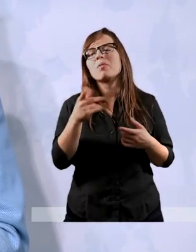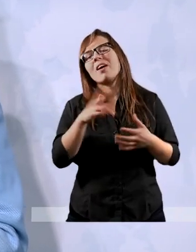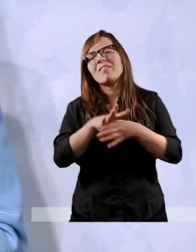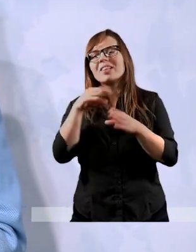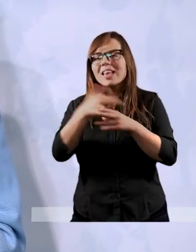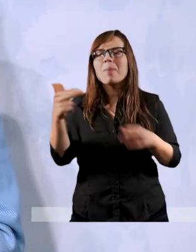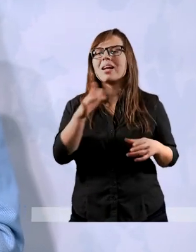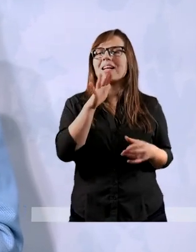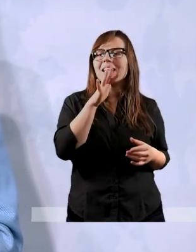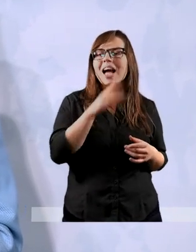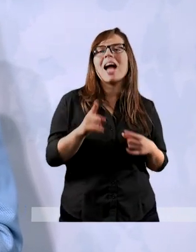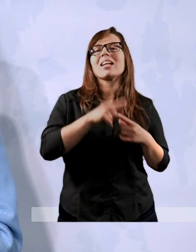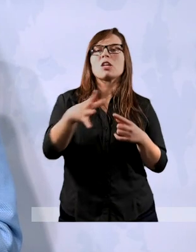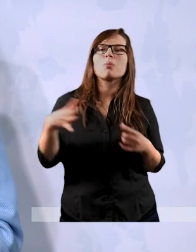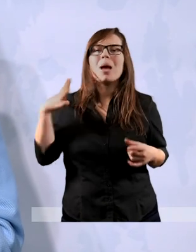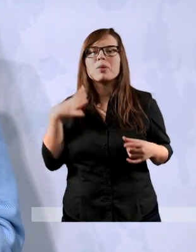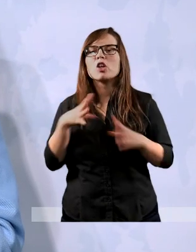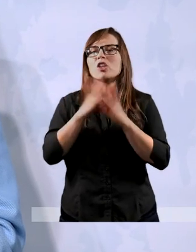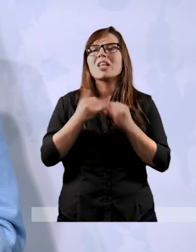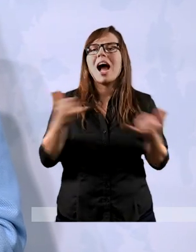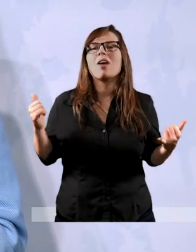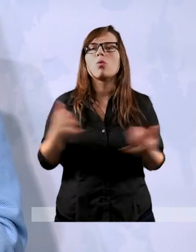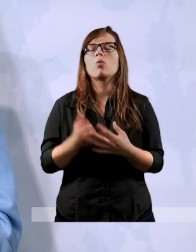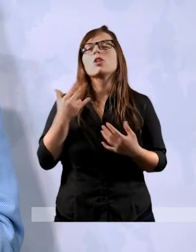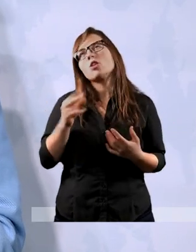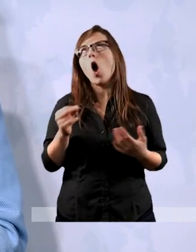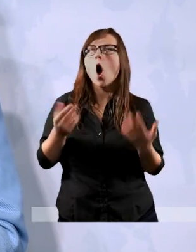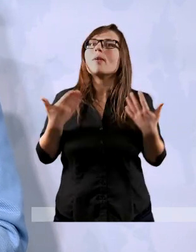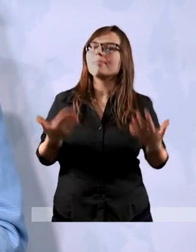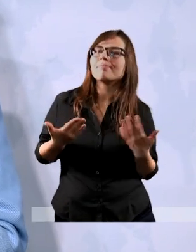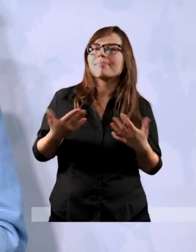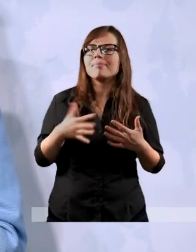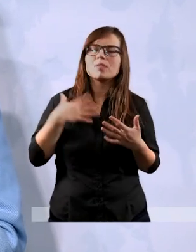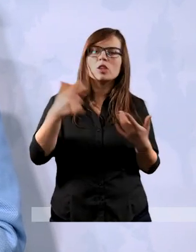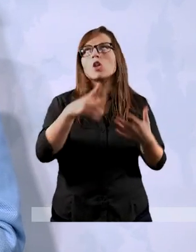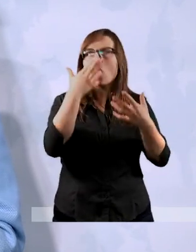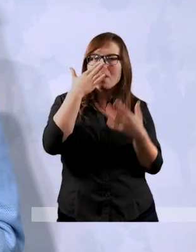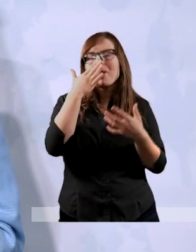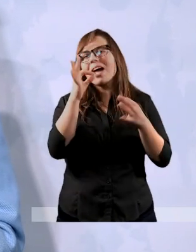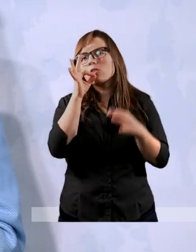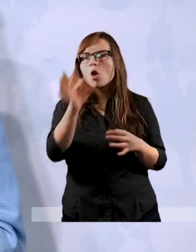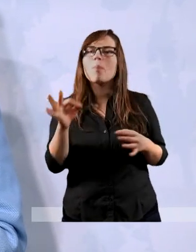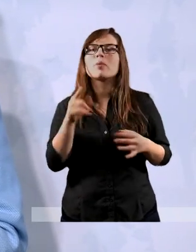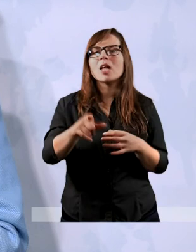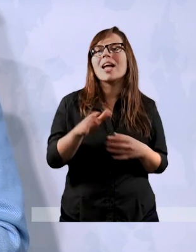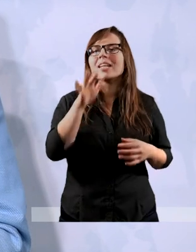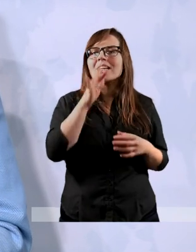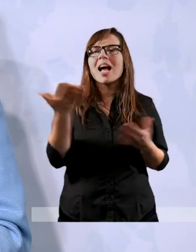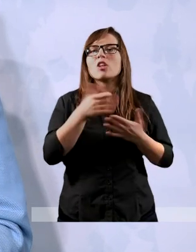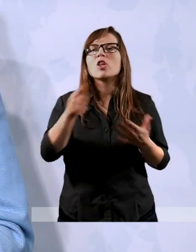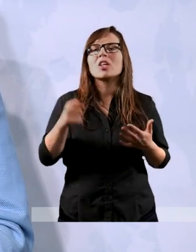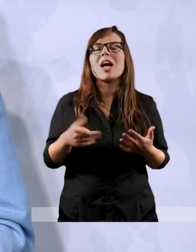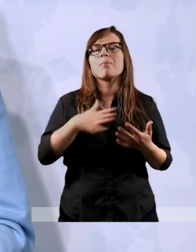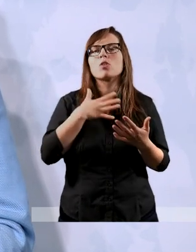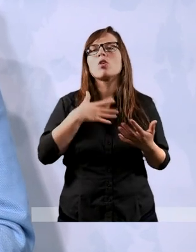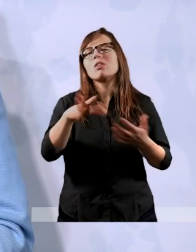temat Izraela i te przeżycia. No, ale to chyba dobrze, bo to Izrael to gdzieś tam podobno